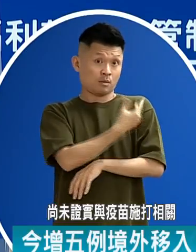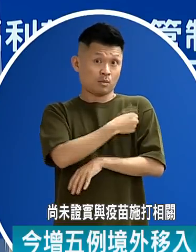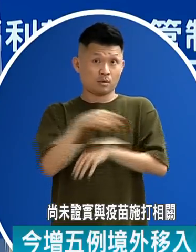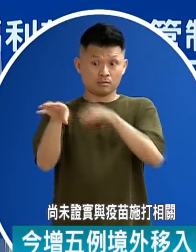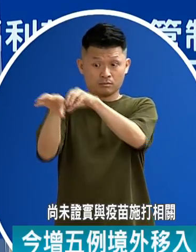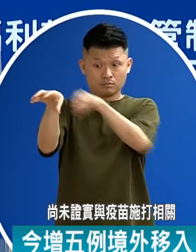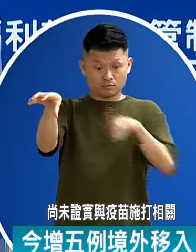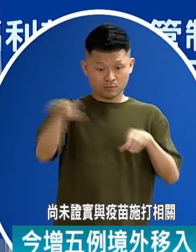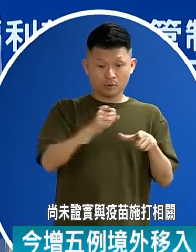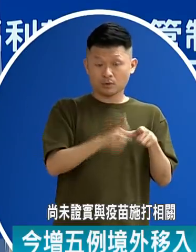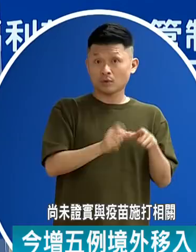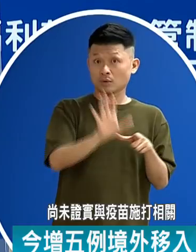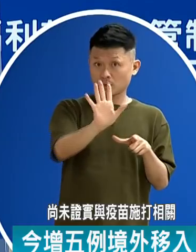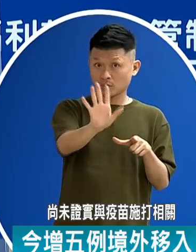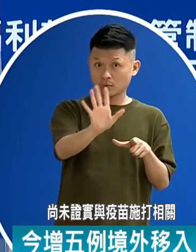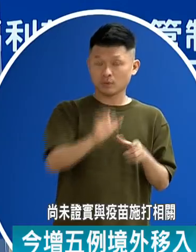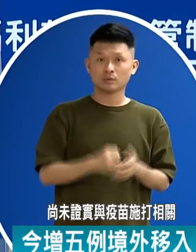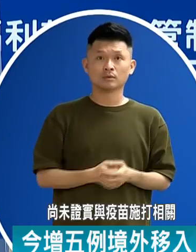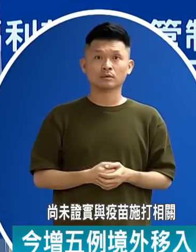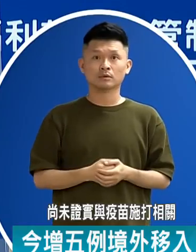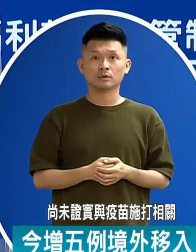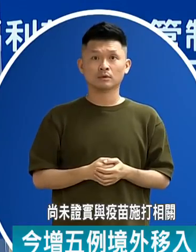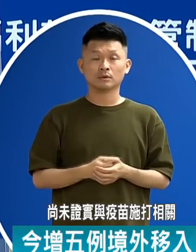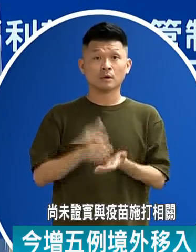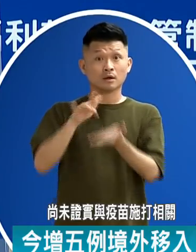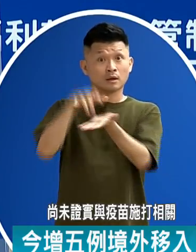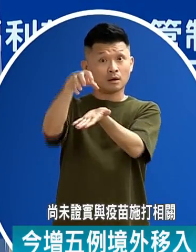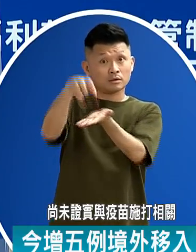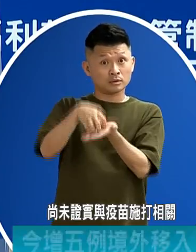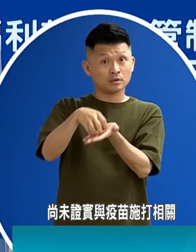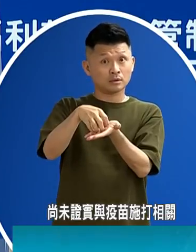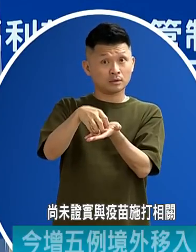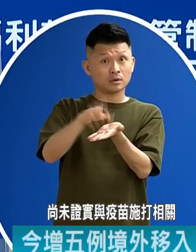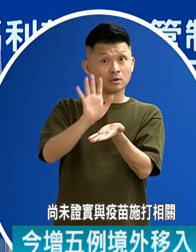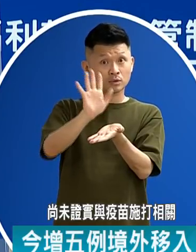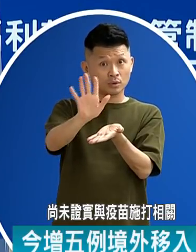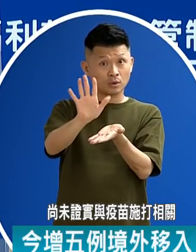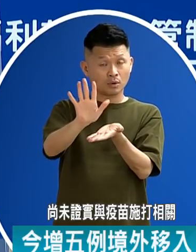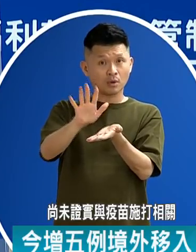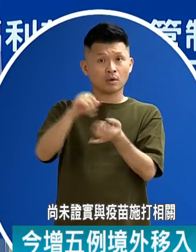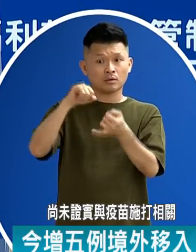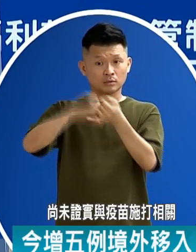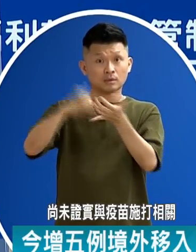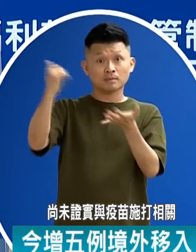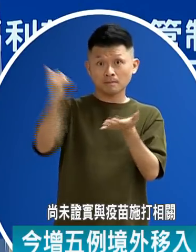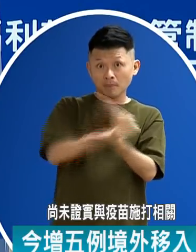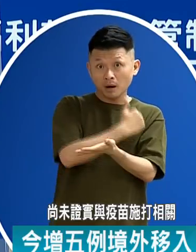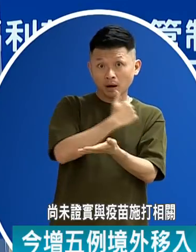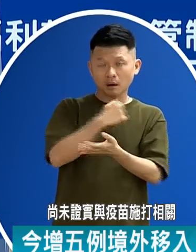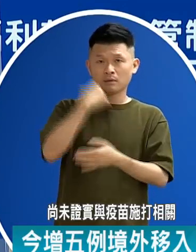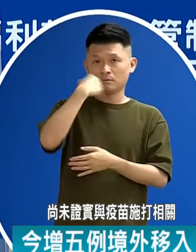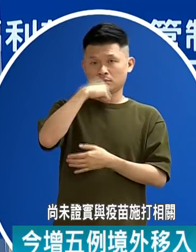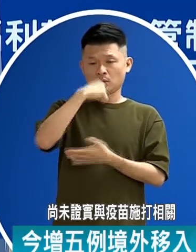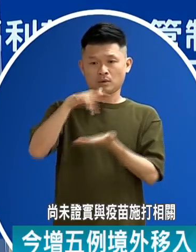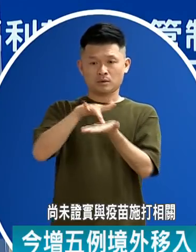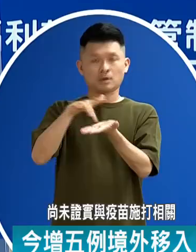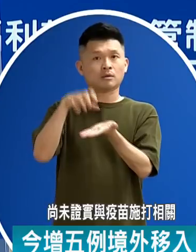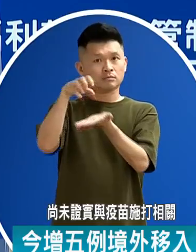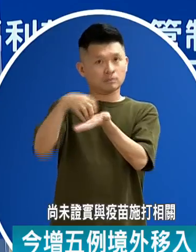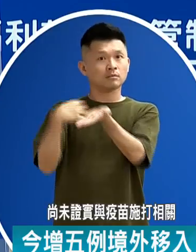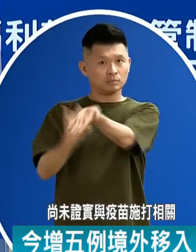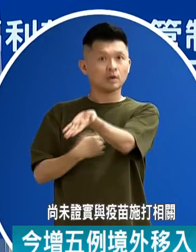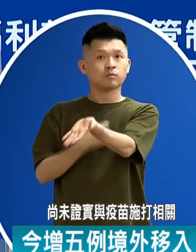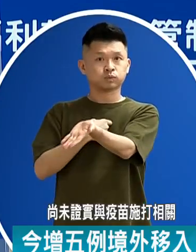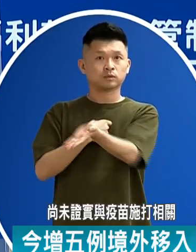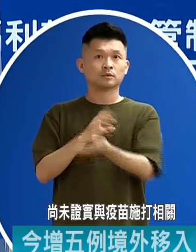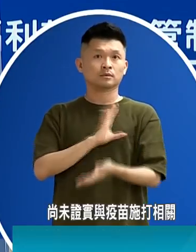的，好，那基本上在取得药证，如果用这样药证的方式进来，那就要取得台湾的药证，好，那